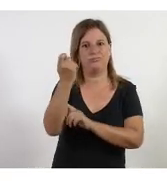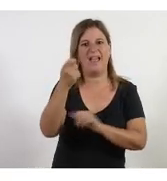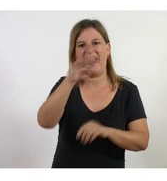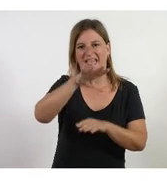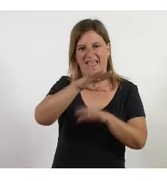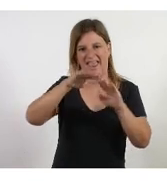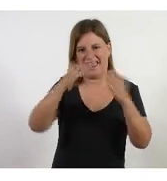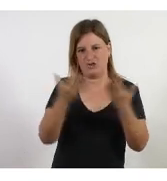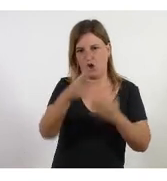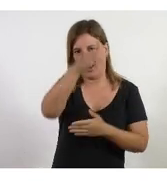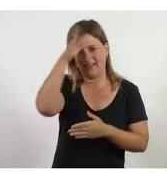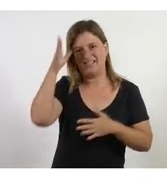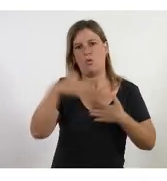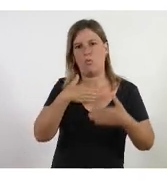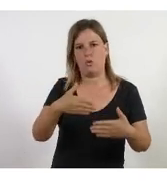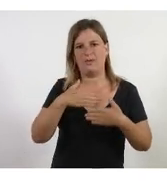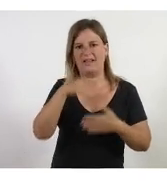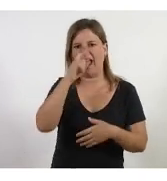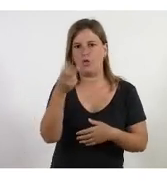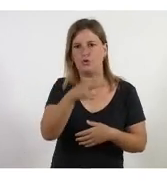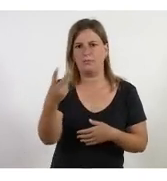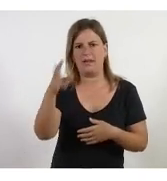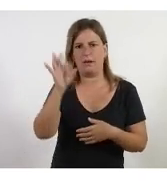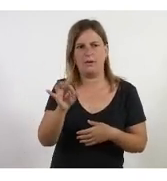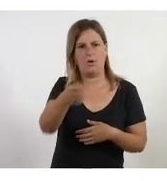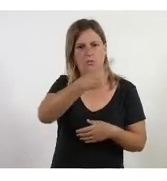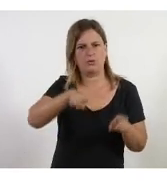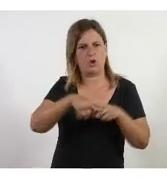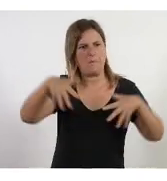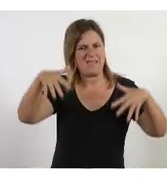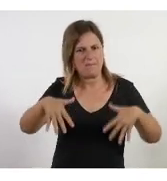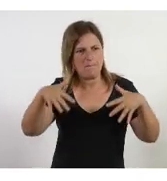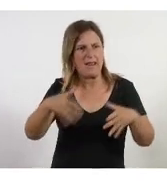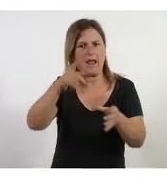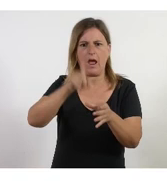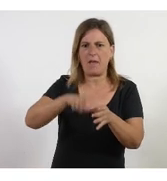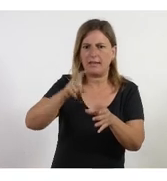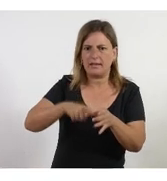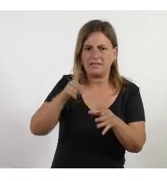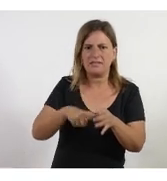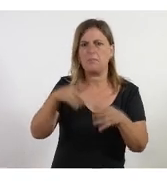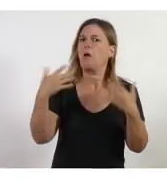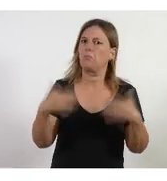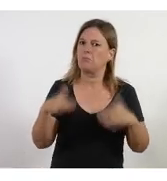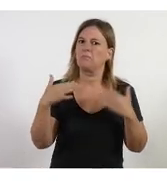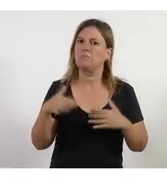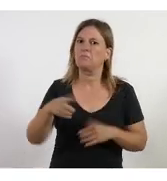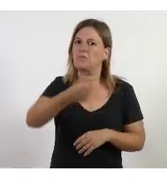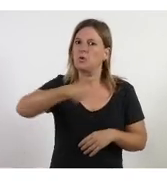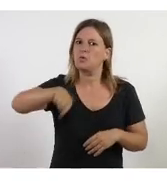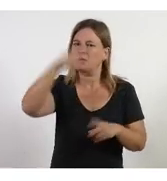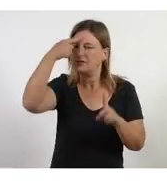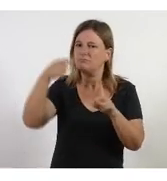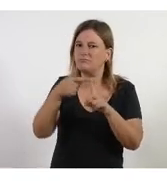2020 i fer-la possible amb aquest nivell d'implicació i participació, que era una de les coses que que teníem el